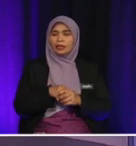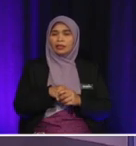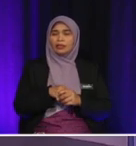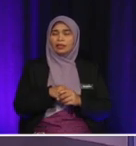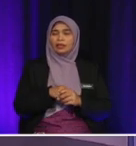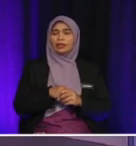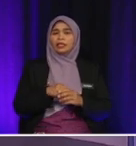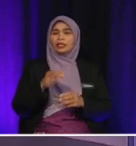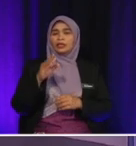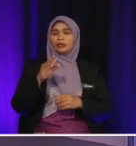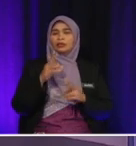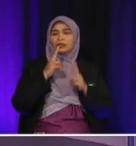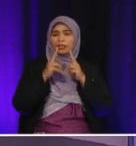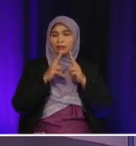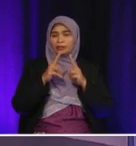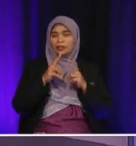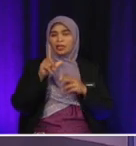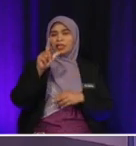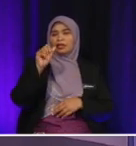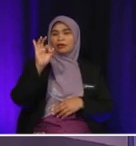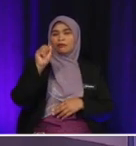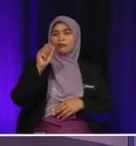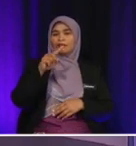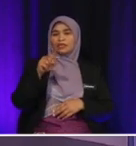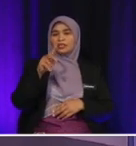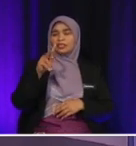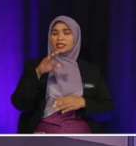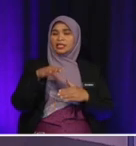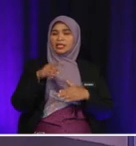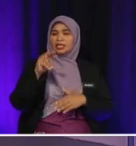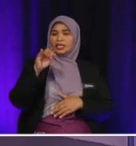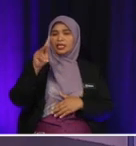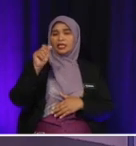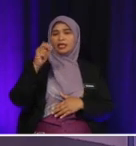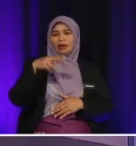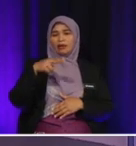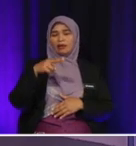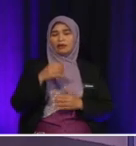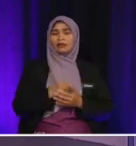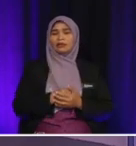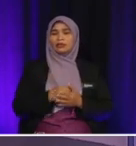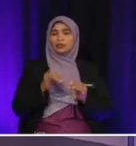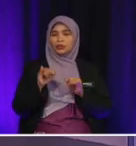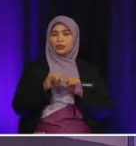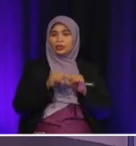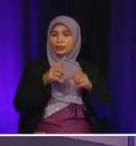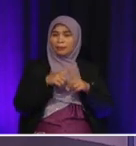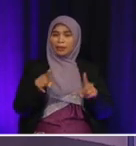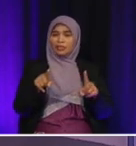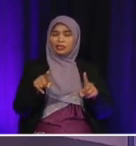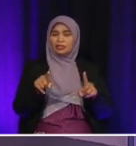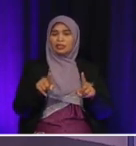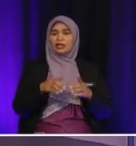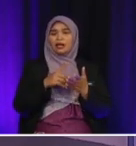contoh lafaz nikah ya contoh lafaz talak itu boleh jawab dalam contoh juga perbezaan apakah